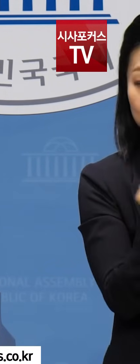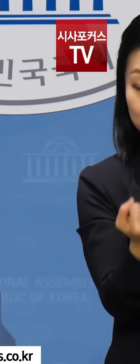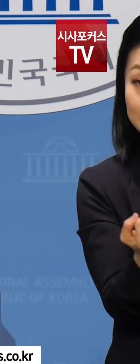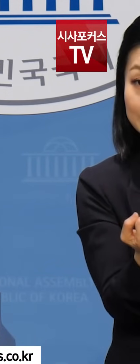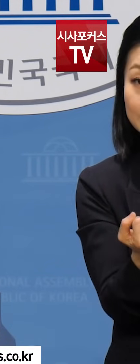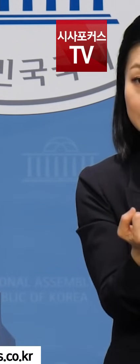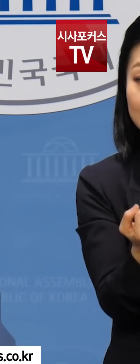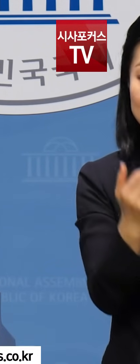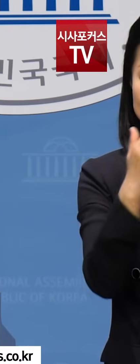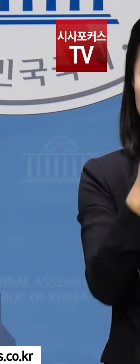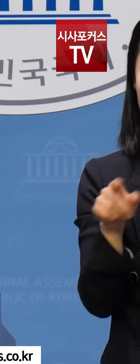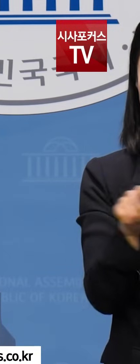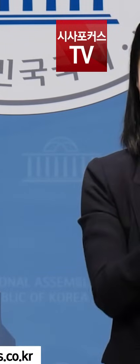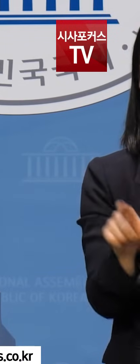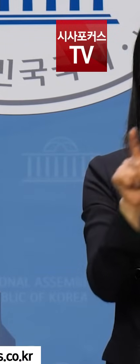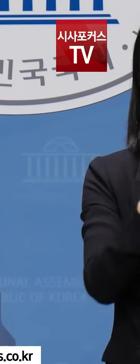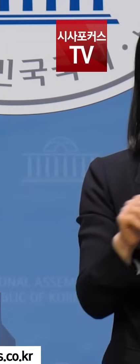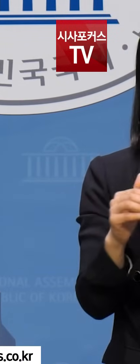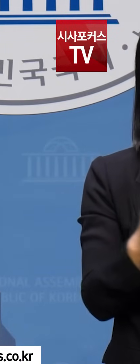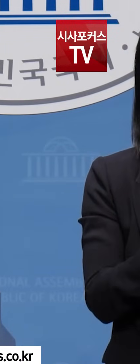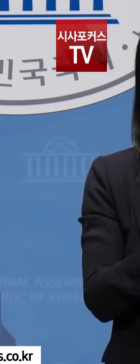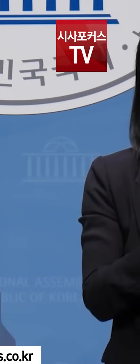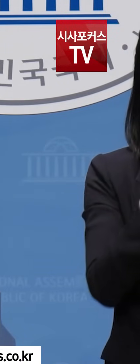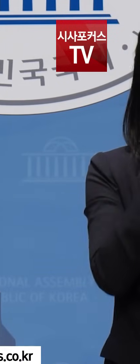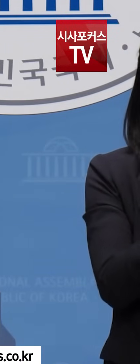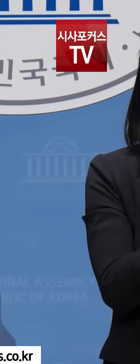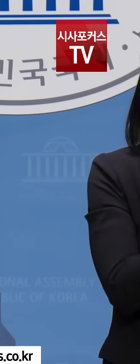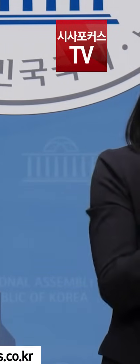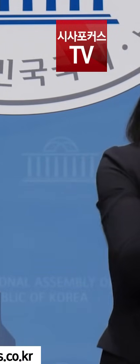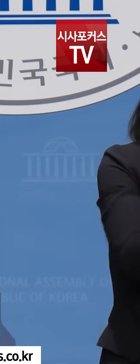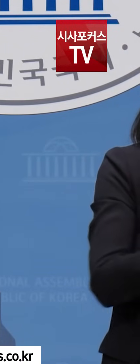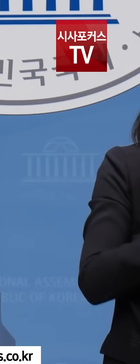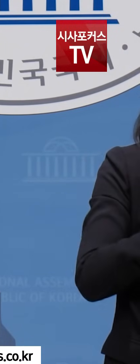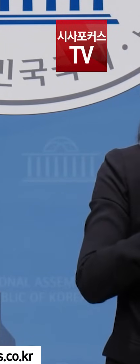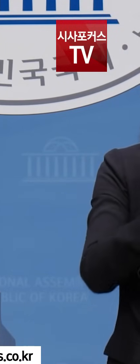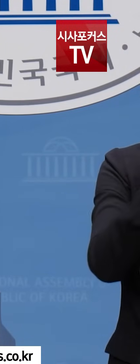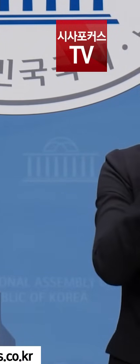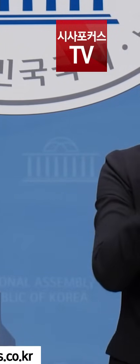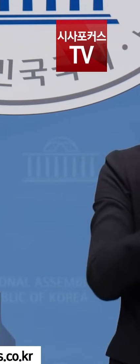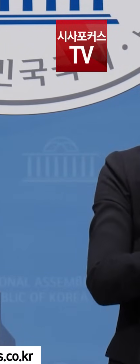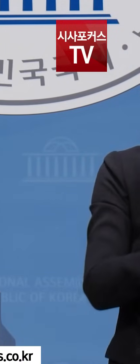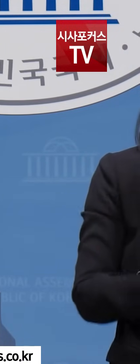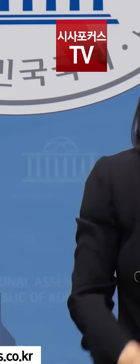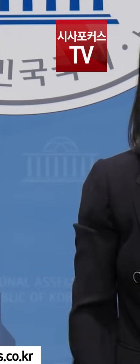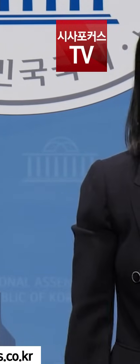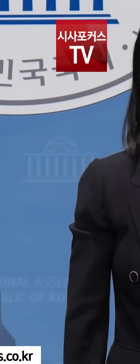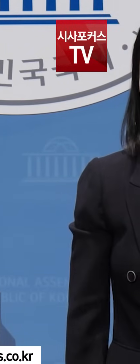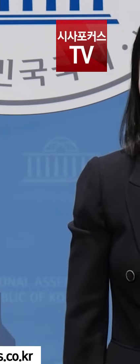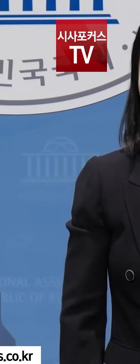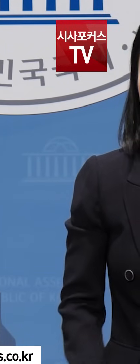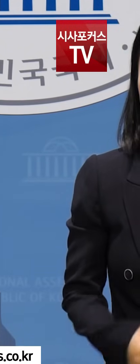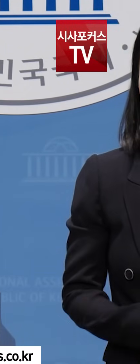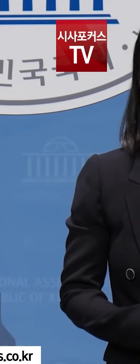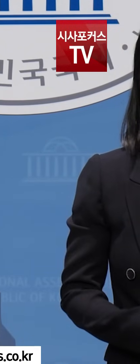그 집에서 같이 살았다는 것은 본인의 책에 명백하게 기재가 되어 있습니다.